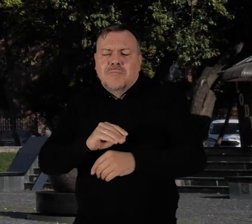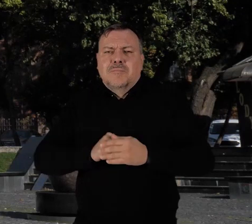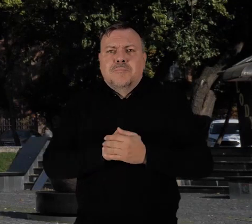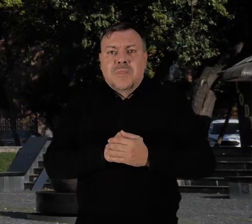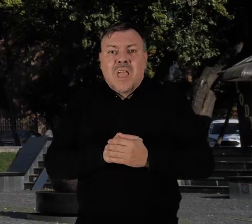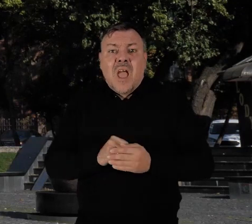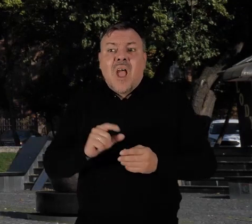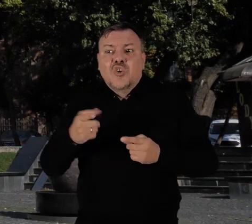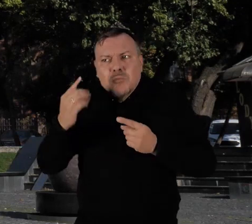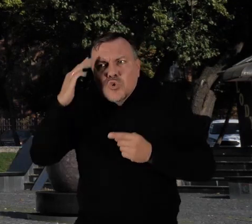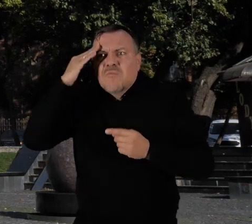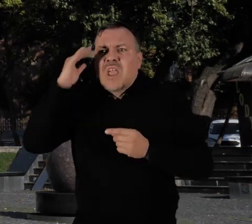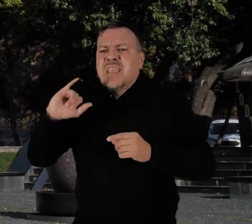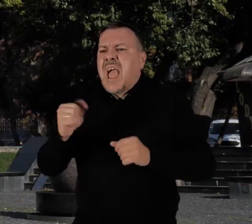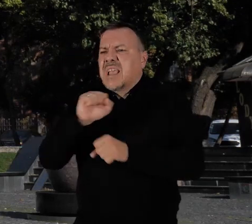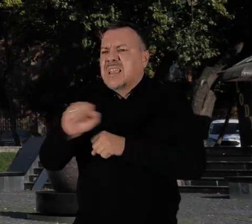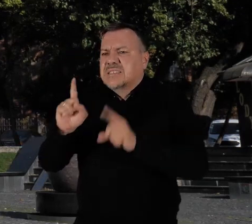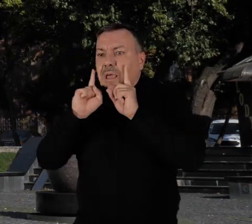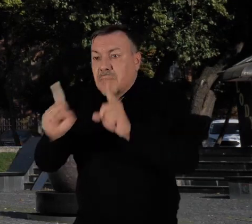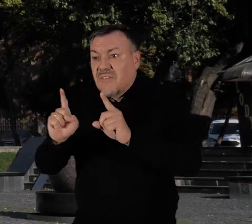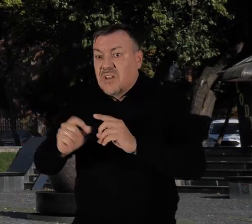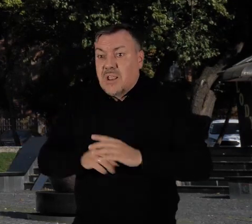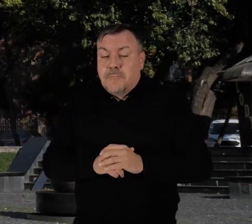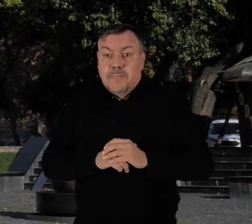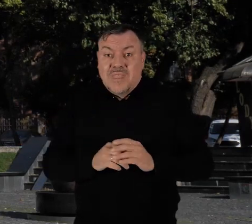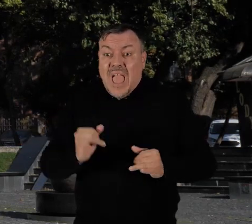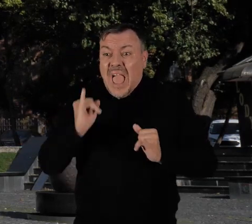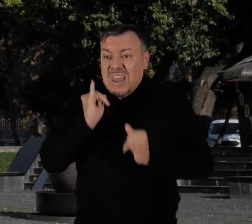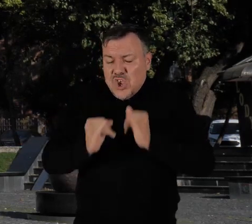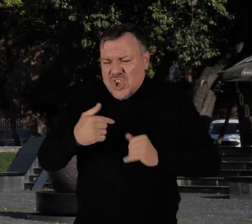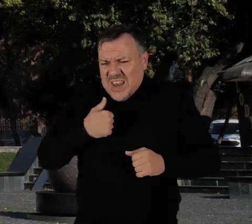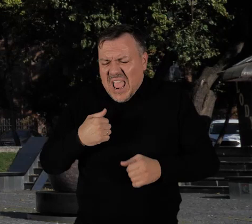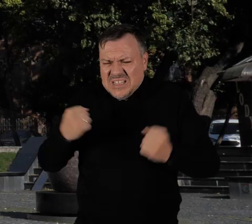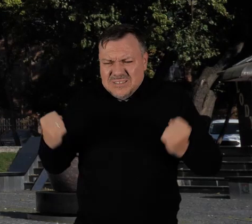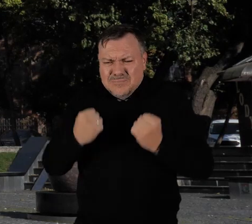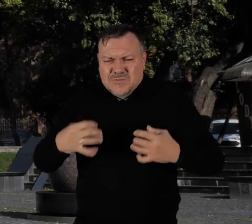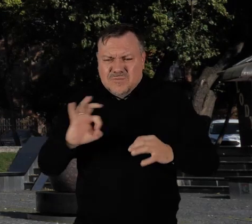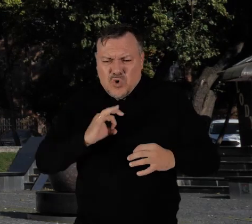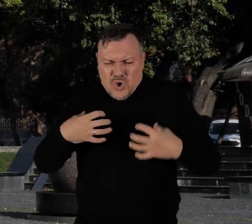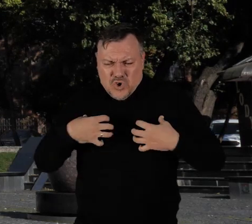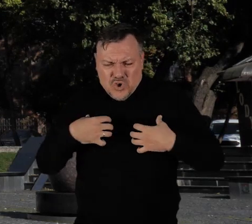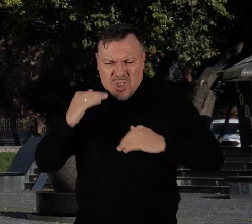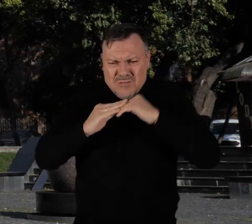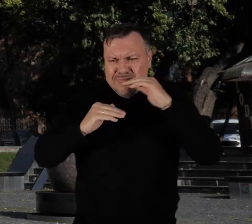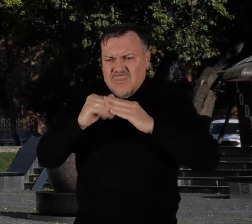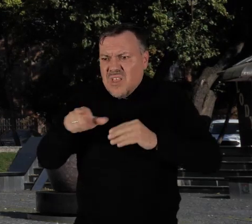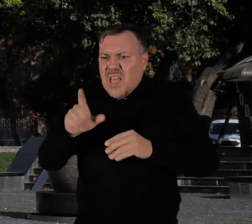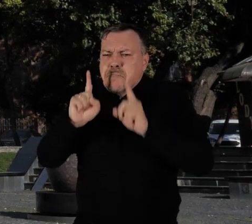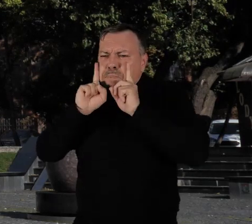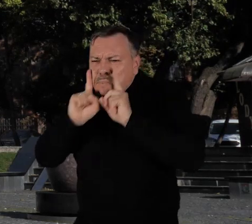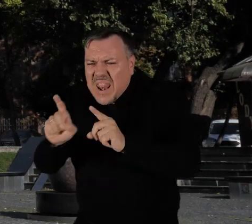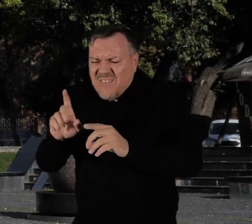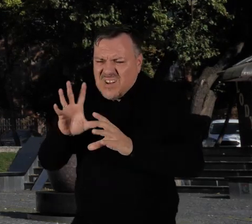jest naprawdę. Odkrywam niektóre aspekty logosu, a starając się budować swoje życie na prawdzie, włączam się w głębokie